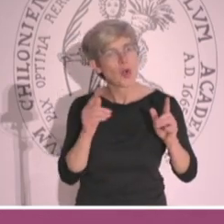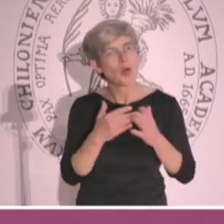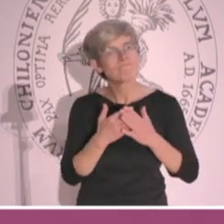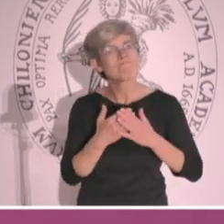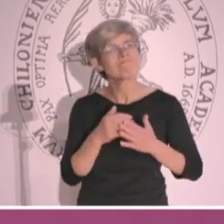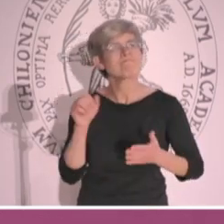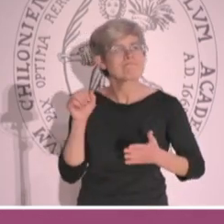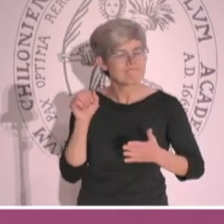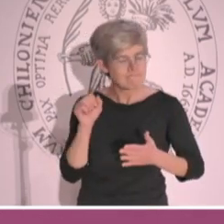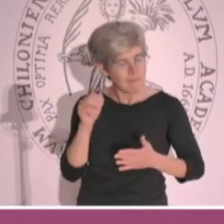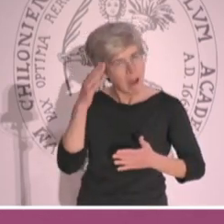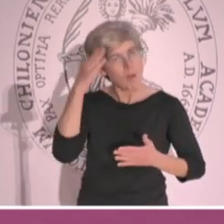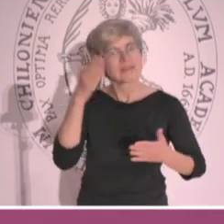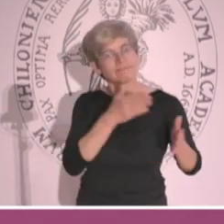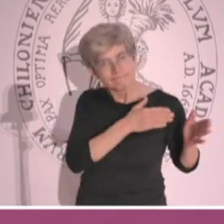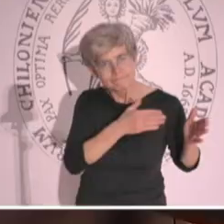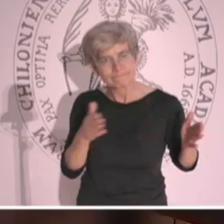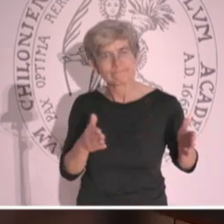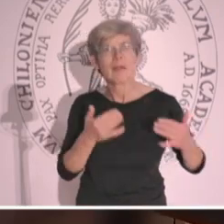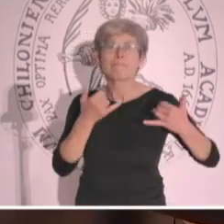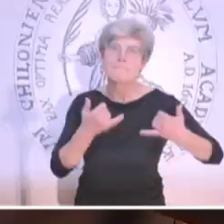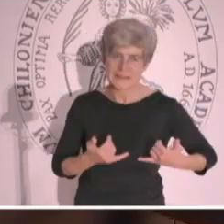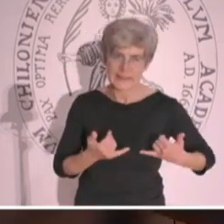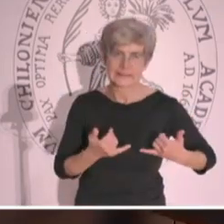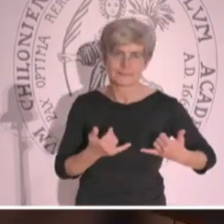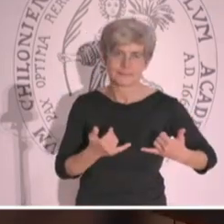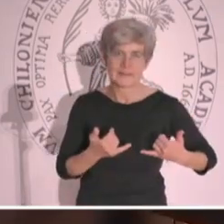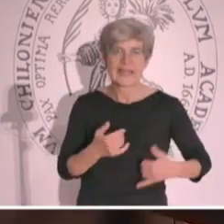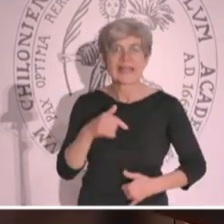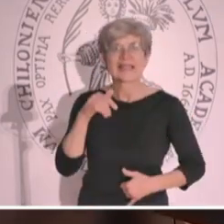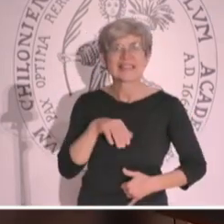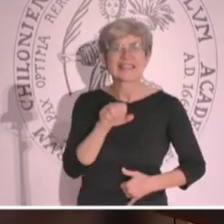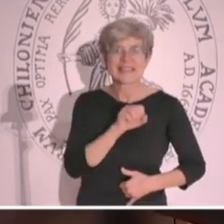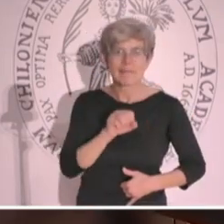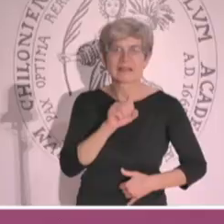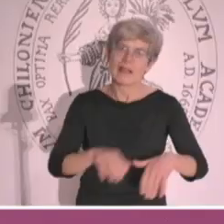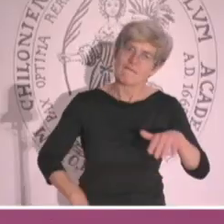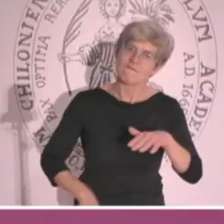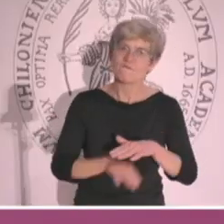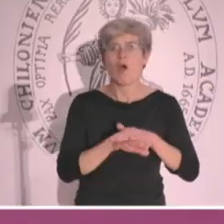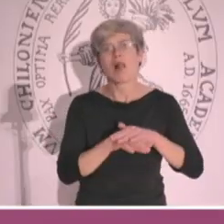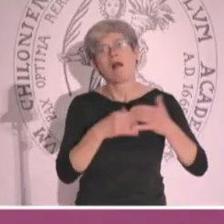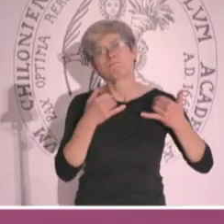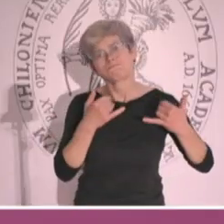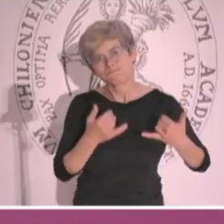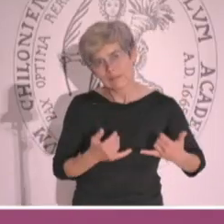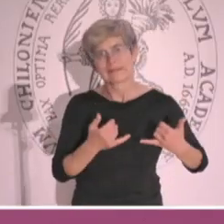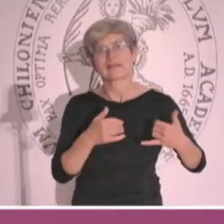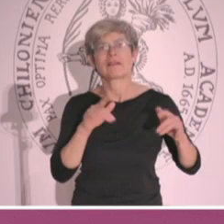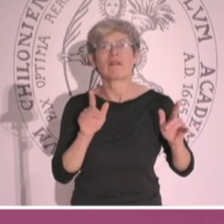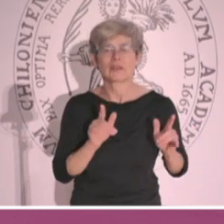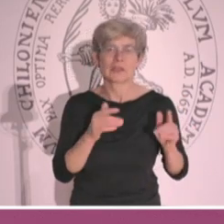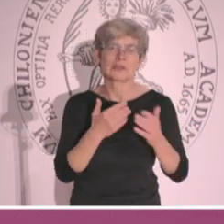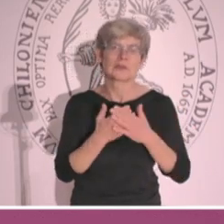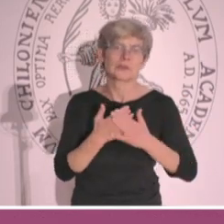Wintersemester im Prinzip in die volle Präsenz. Das heißt, Sie werden in Hörsälen, in Seminarräumen, in den